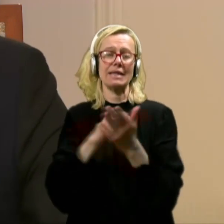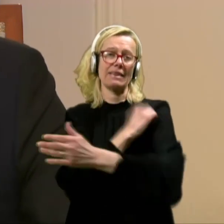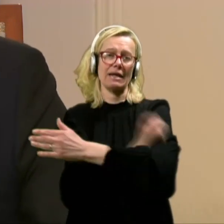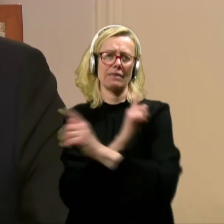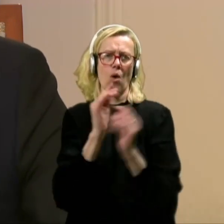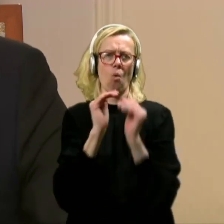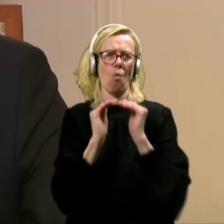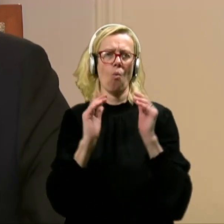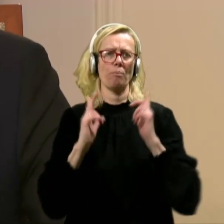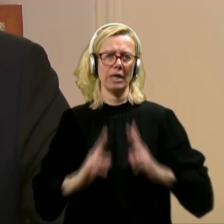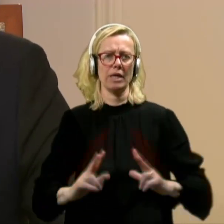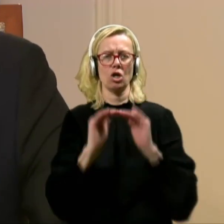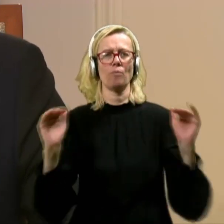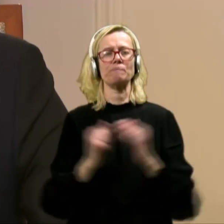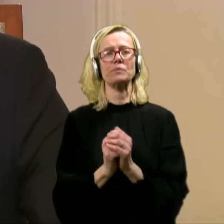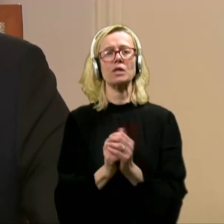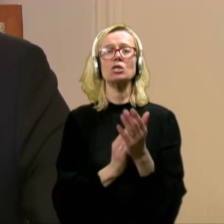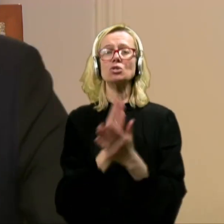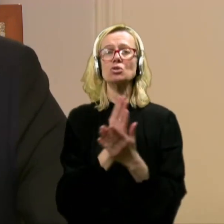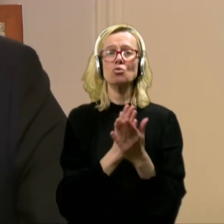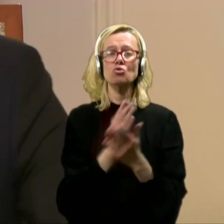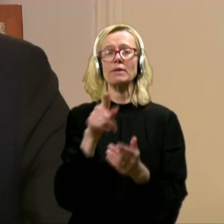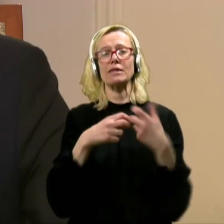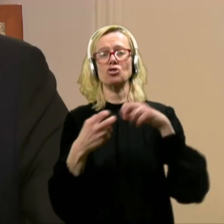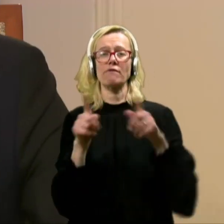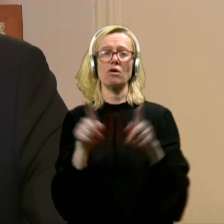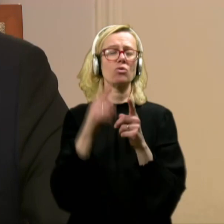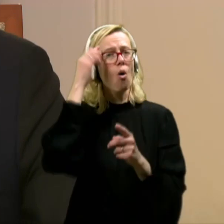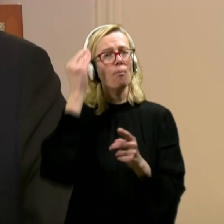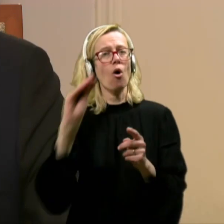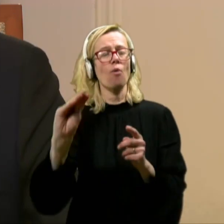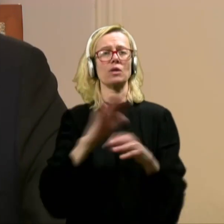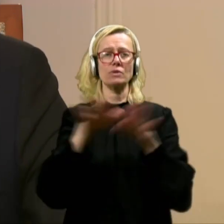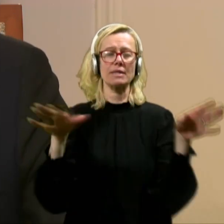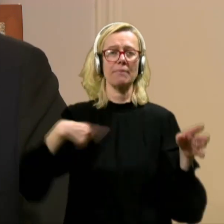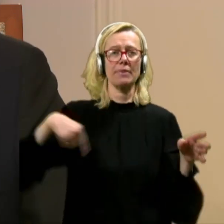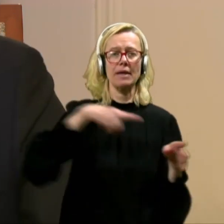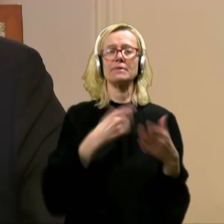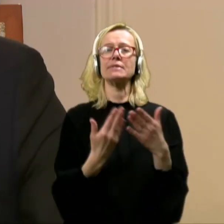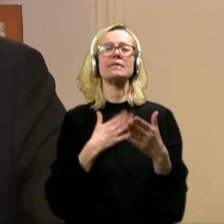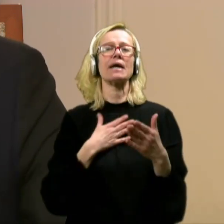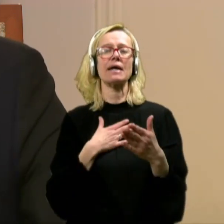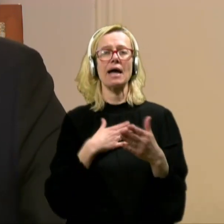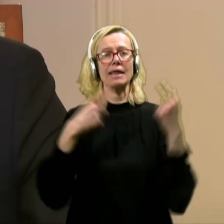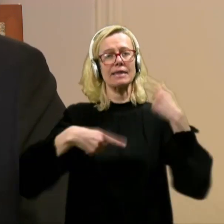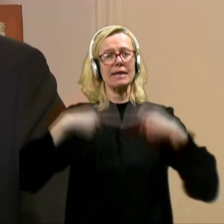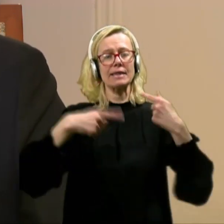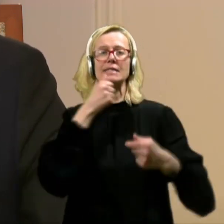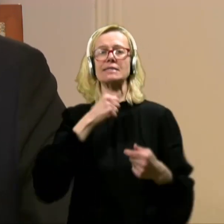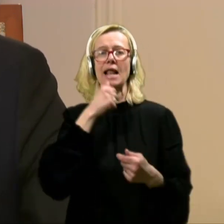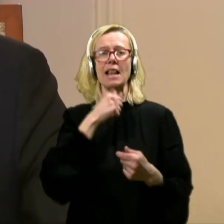ne umirijo. Služijo pa te težave tudi kot opomnik vsem nam, zakaj se digitalna in